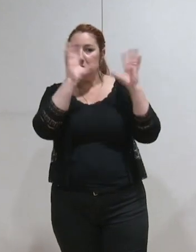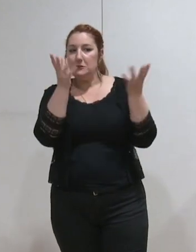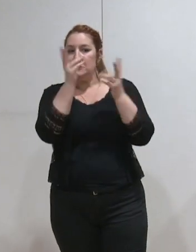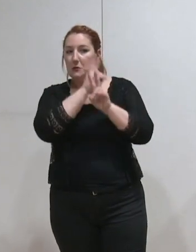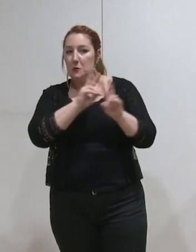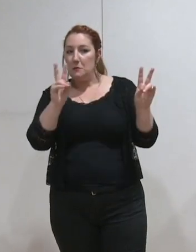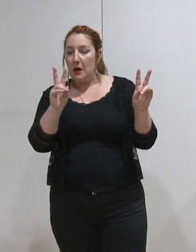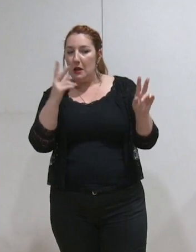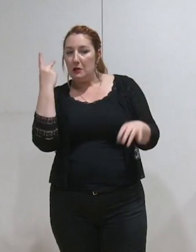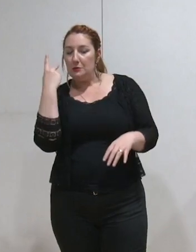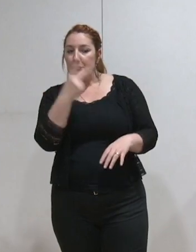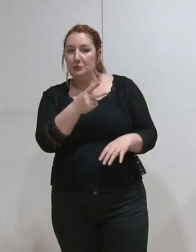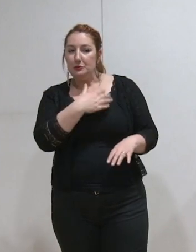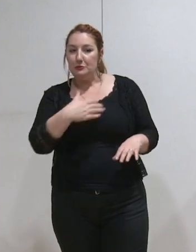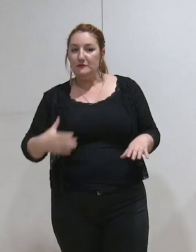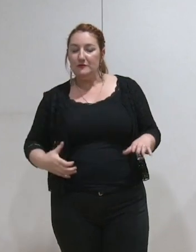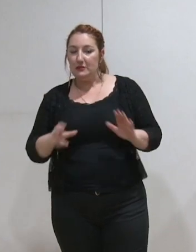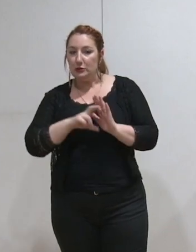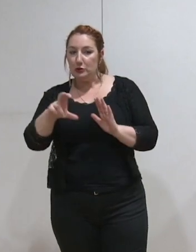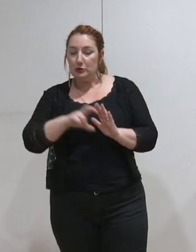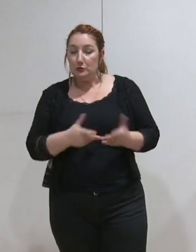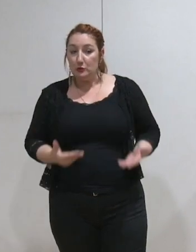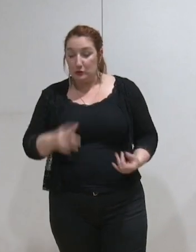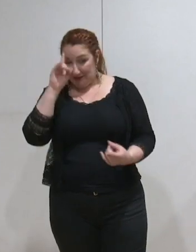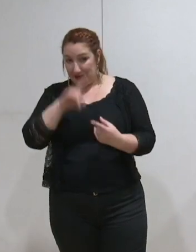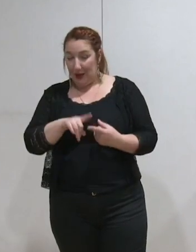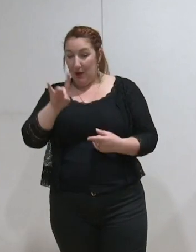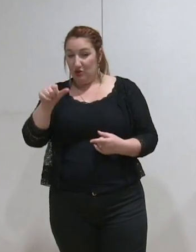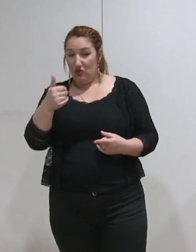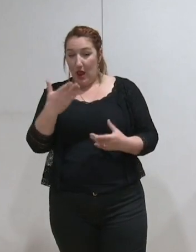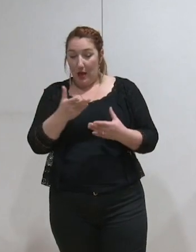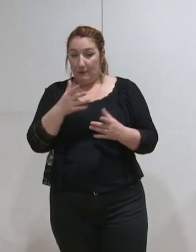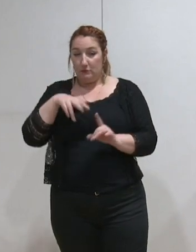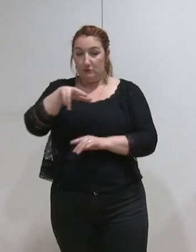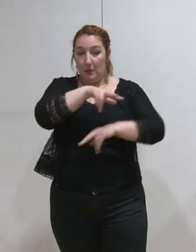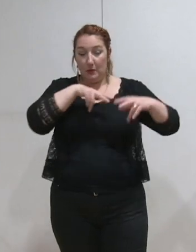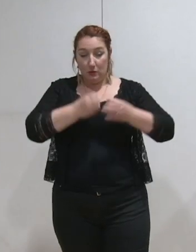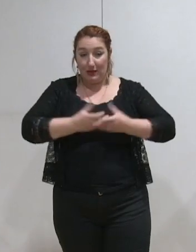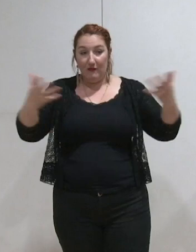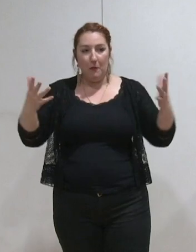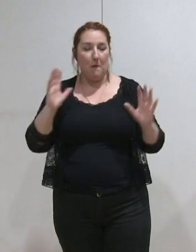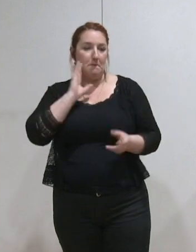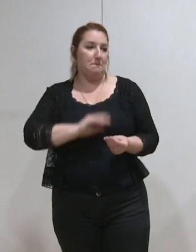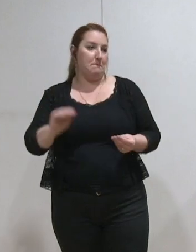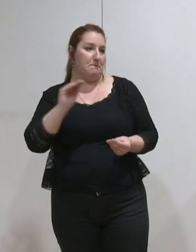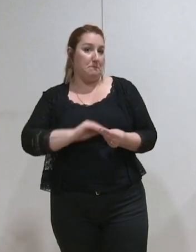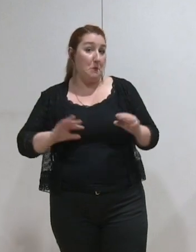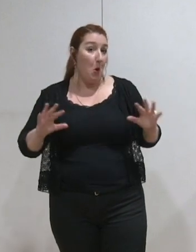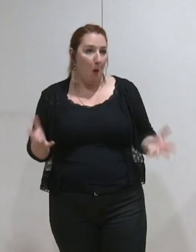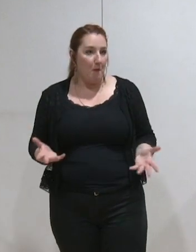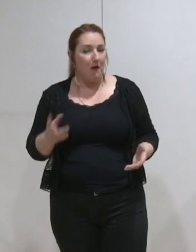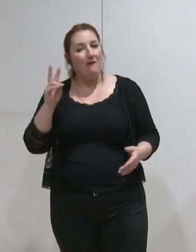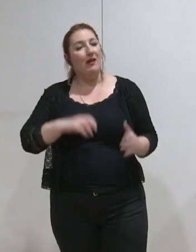que poursuit aujourd'hui la ville de Grenoble pour le développement du logement social sur la ville cette délibération ne fait fait que poser un cadre